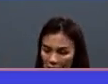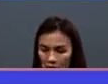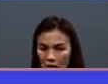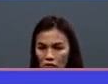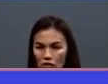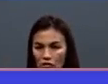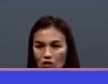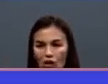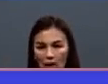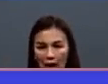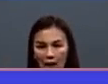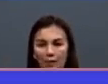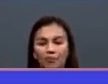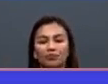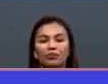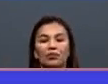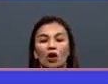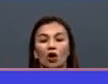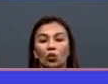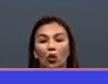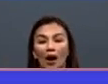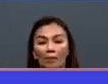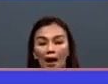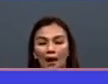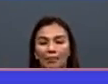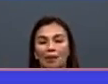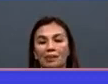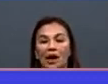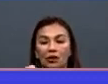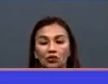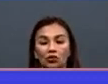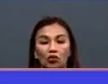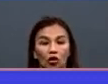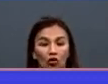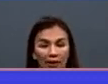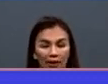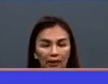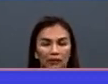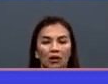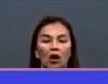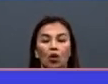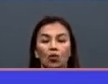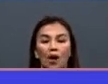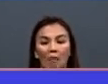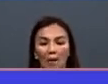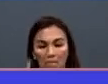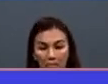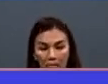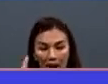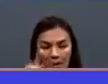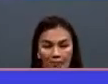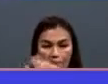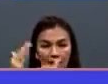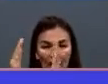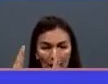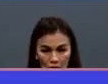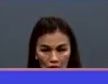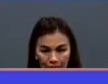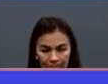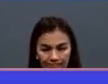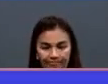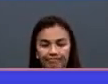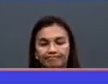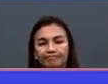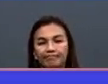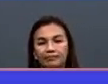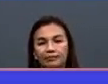ศูนย์กลางหมดให้ไทยเป็นฮับในด้านต่างๆนะฮะตอนนี้ก็มีการขับเคลื่อนต้องขับเคลื่อนจากพื้นฐานฮคุณสัพรแล้วท่าน